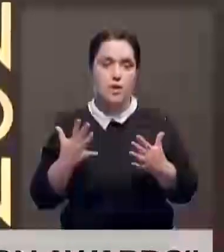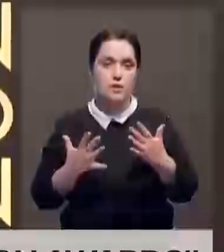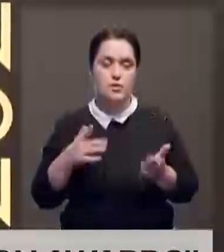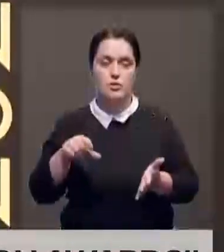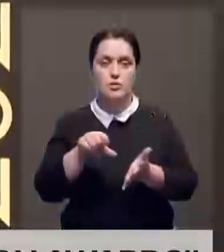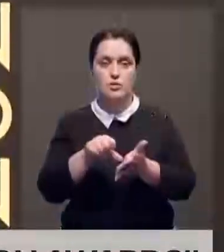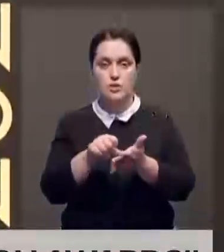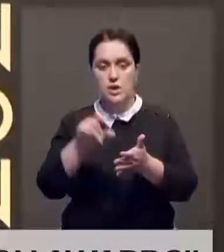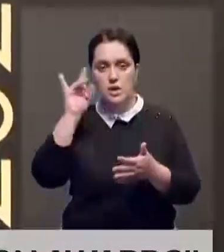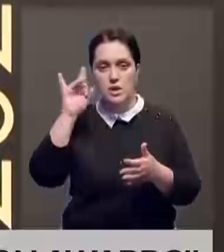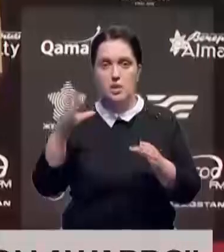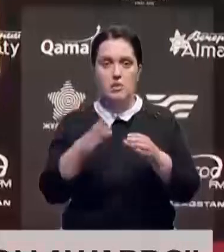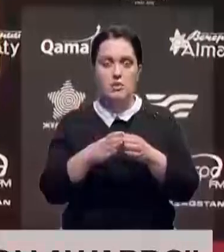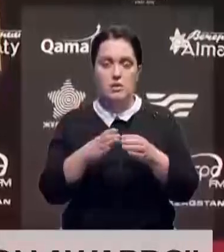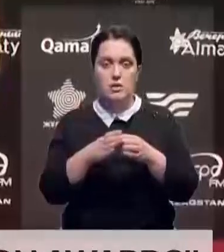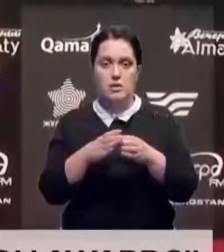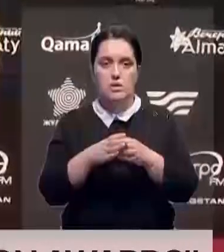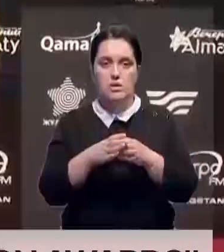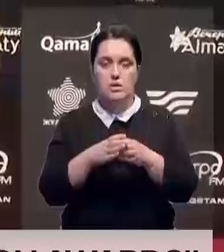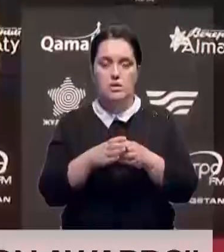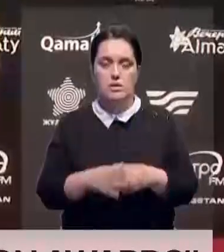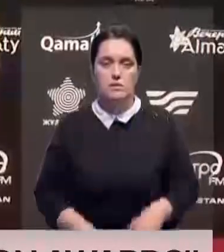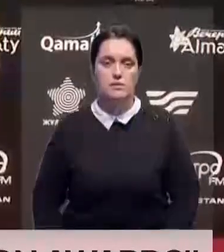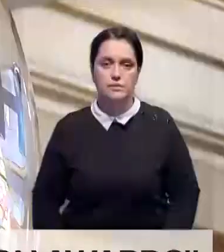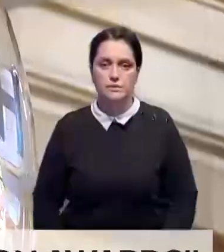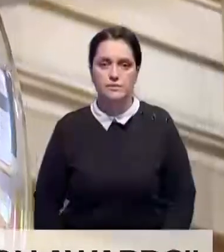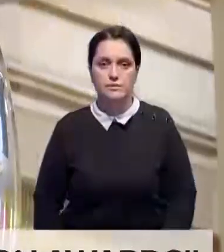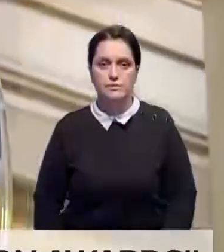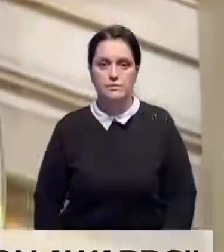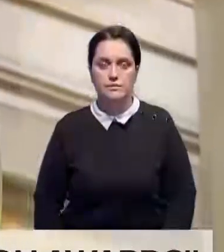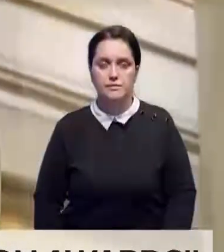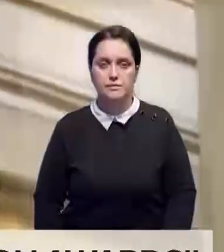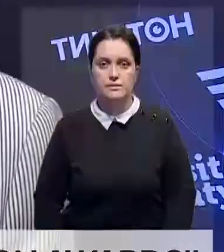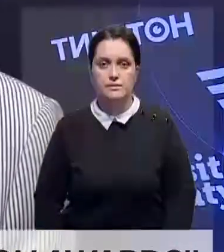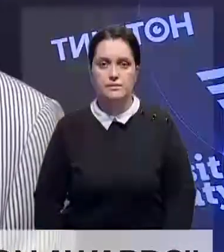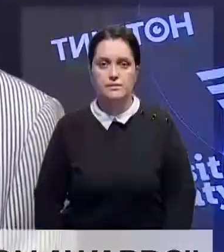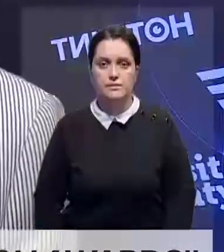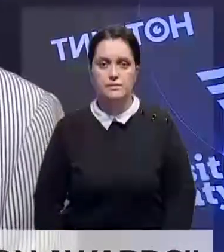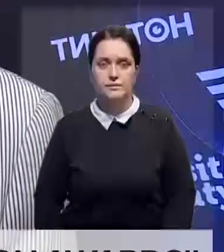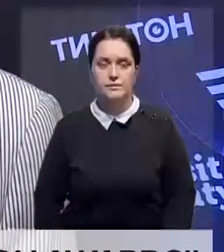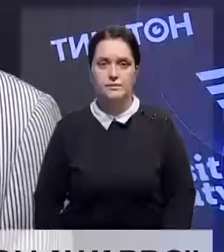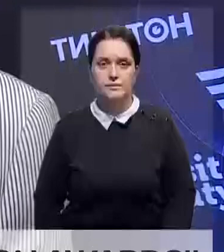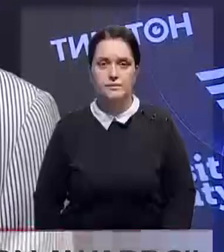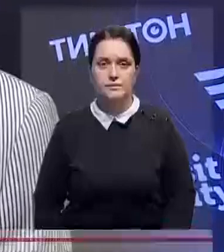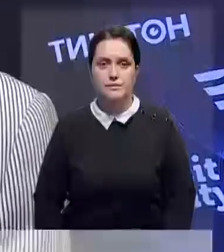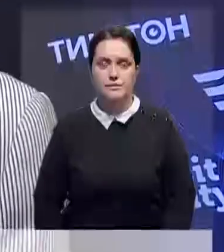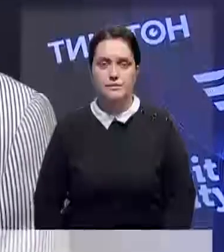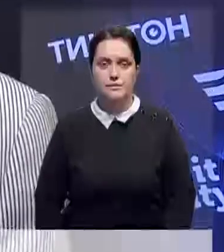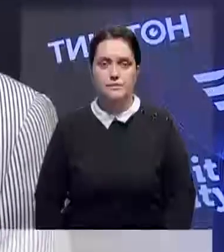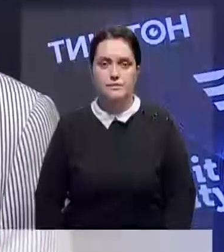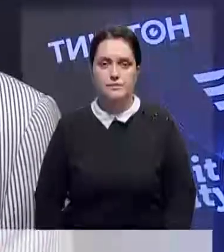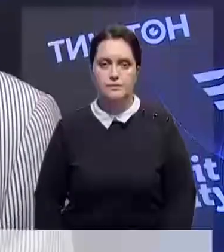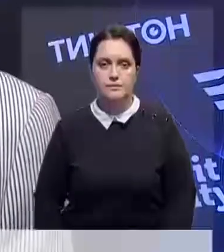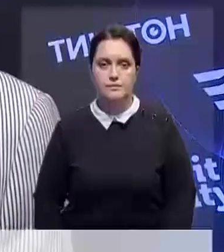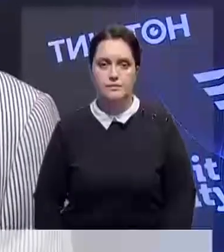участников легендарной группы Мурата Хусаинова и Досыма Сулеева. Я сам присутствовал на просмотрах фильма и